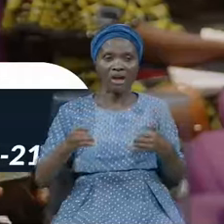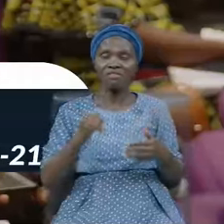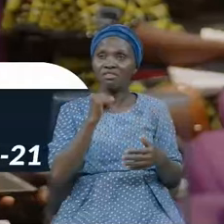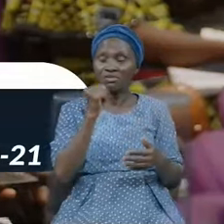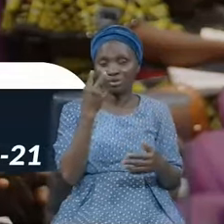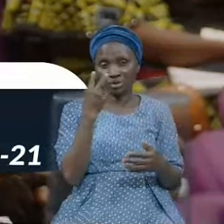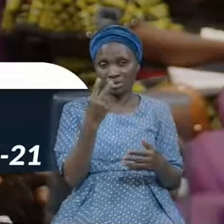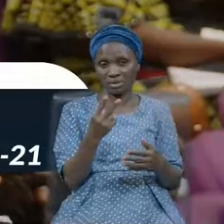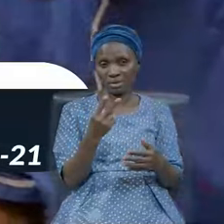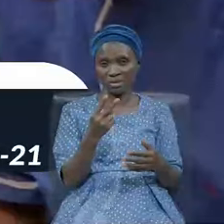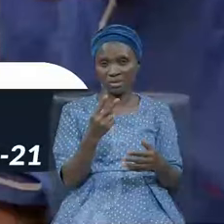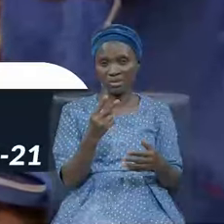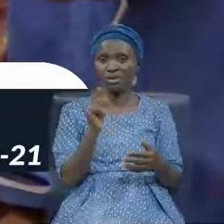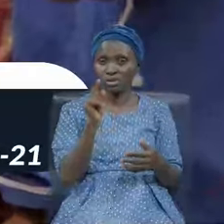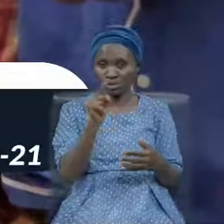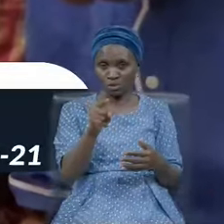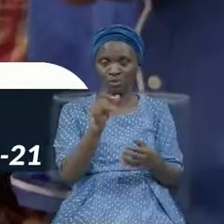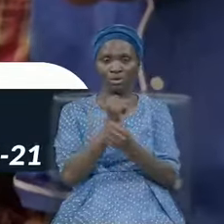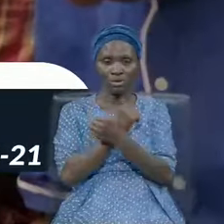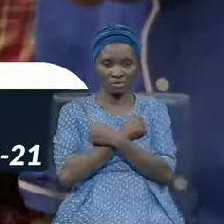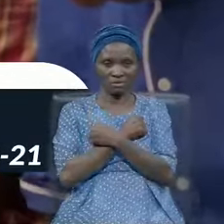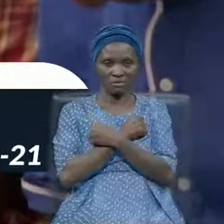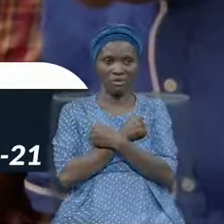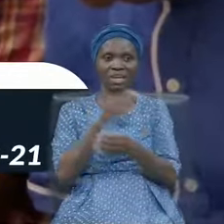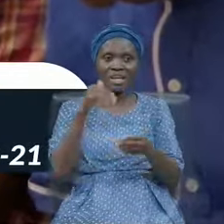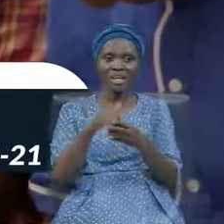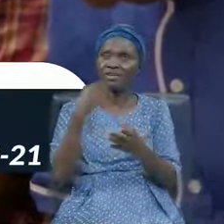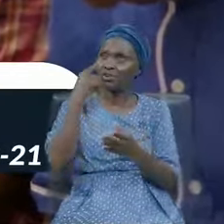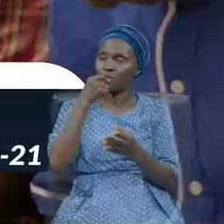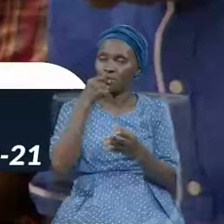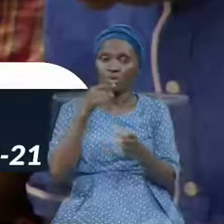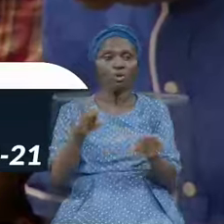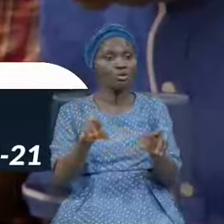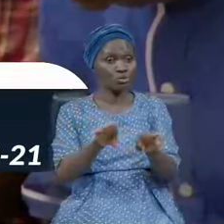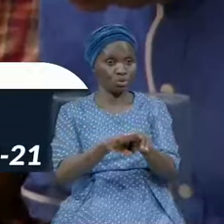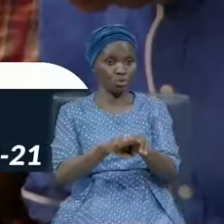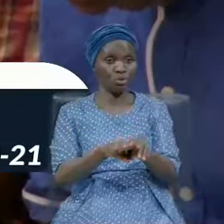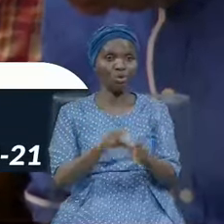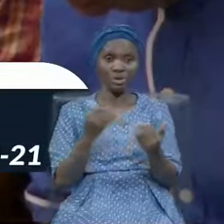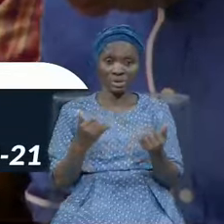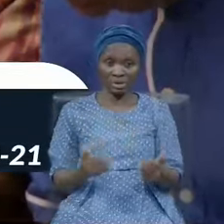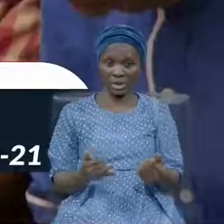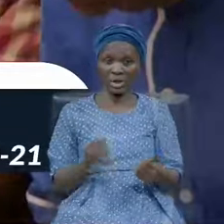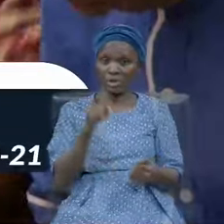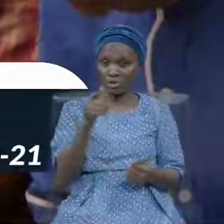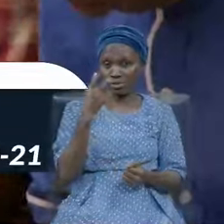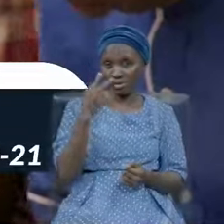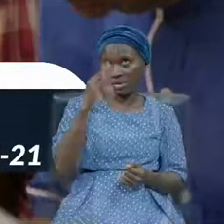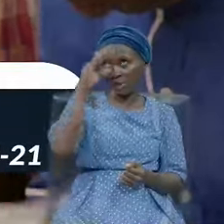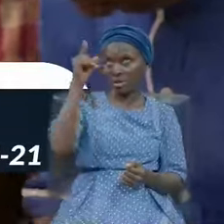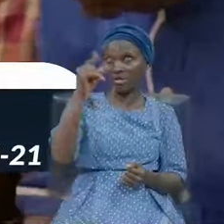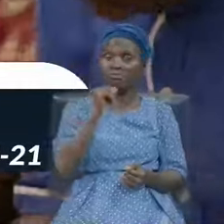aimez sans l'avoir vu, en qui vous croyez sans le voir encore,